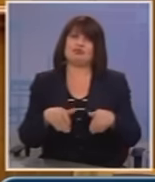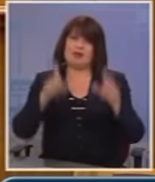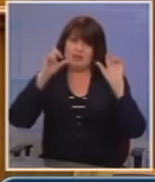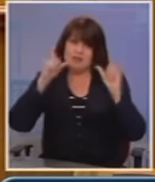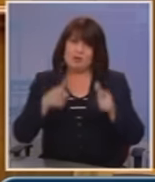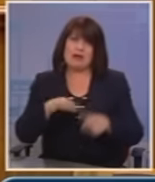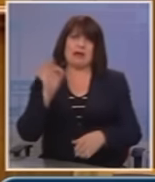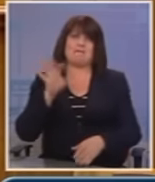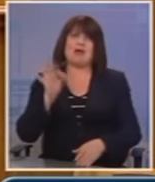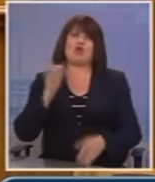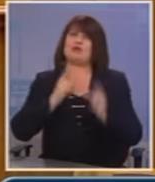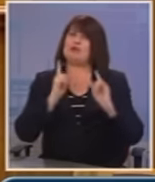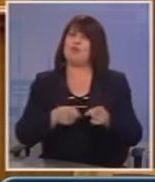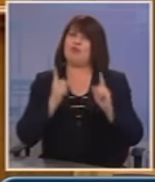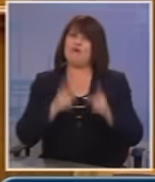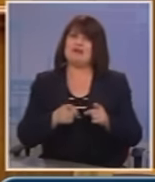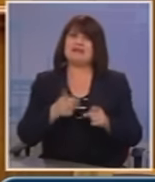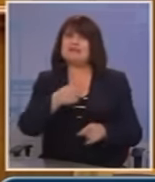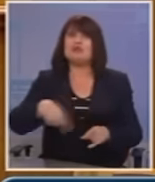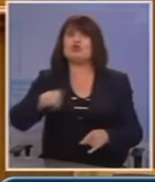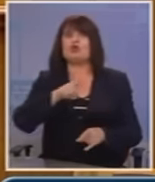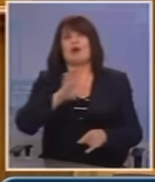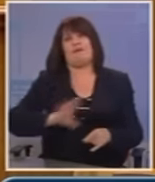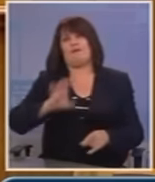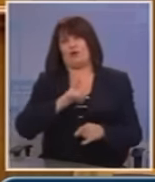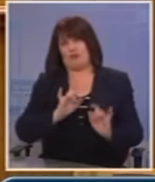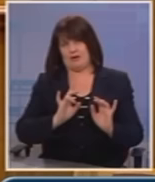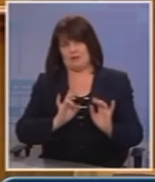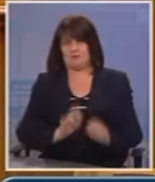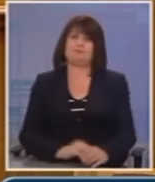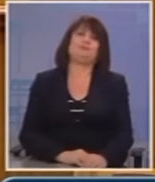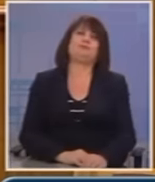δημοκρατικές επιλογές και αποφάσεις των άλλων λαών της Ευρώπης.